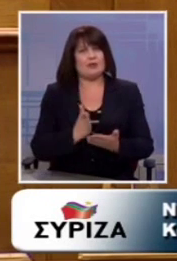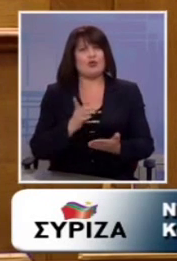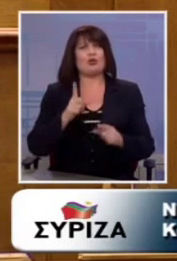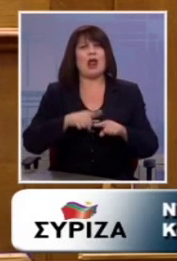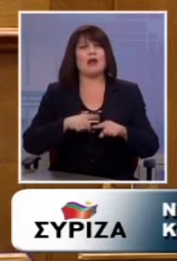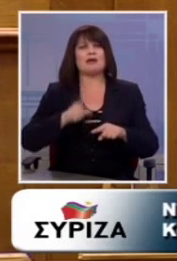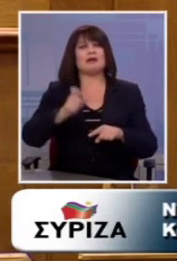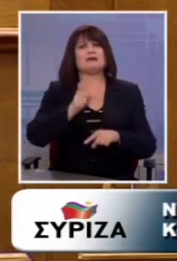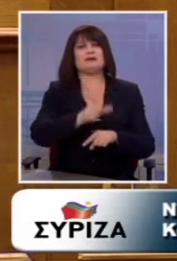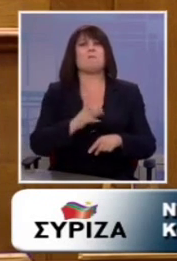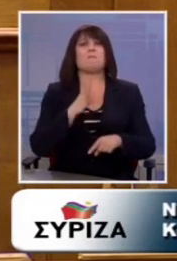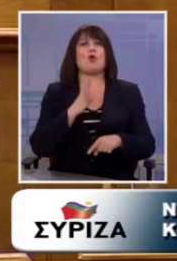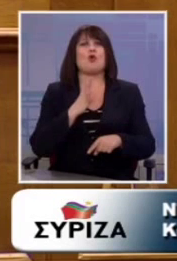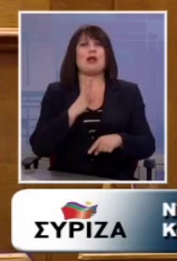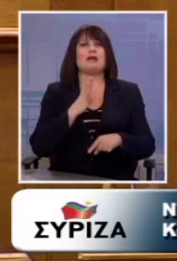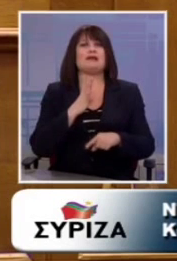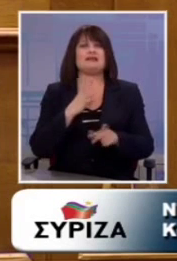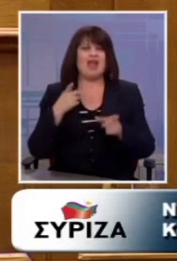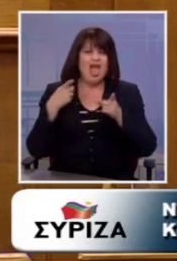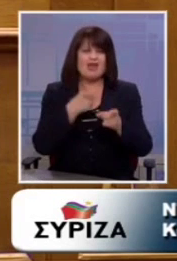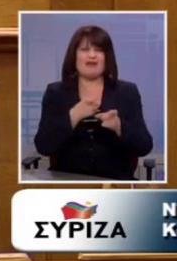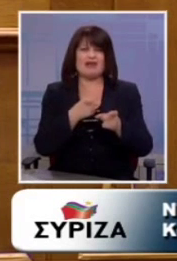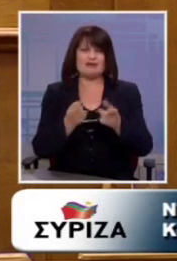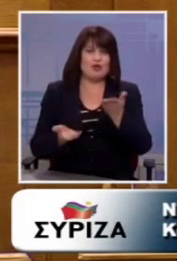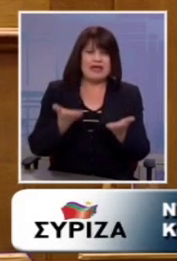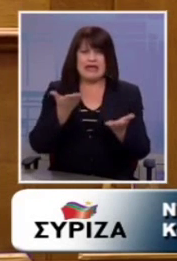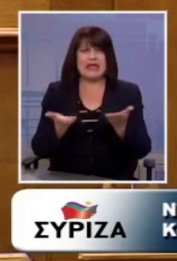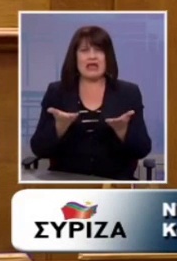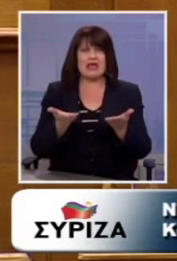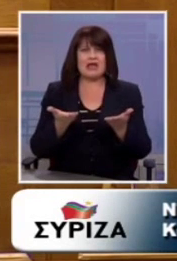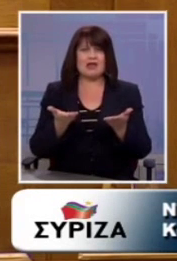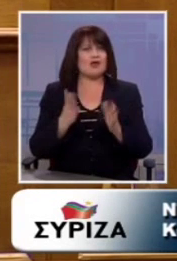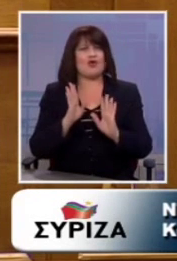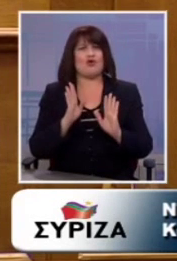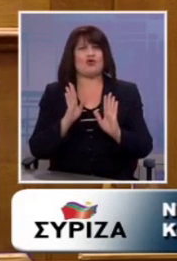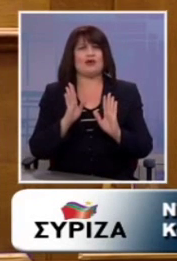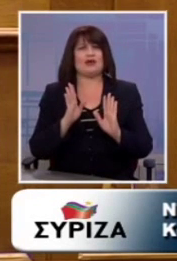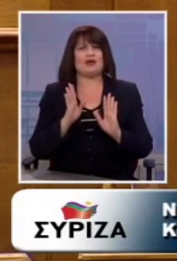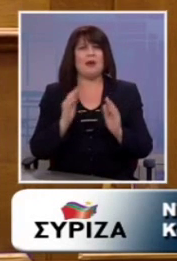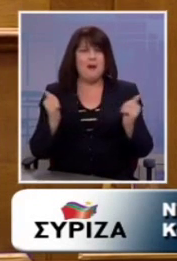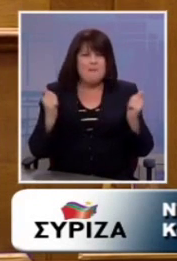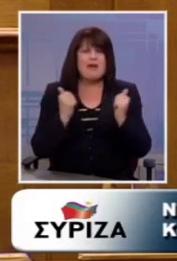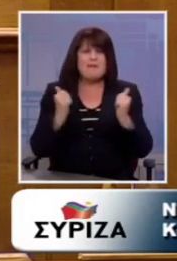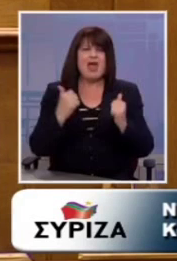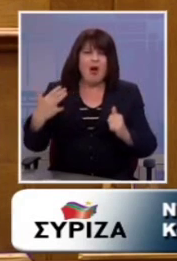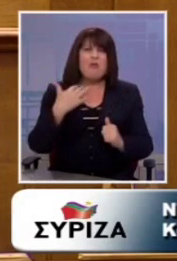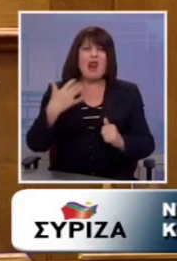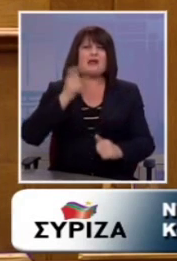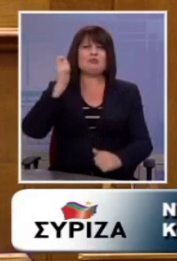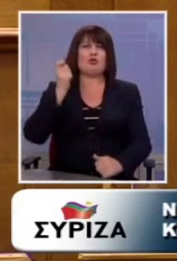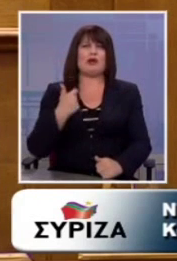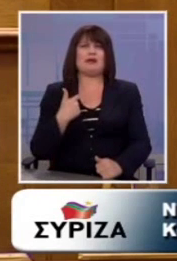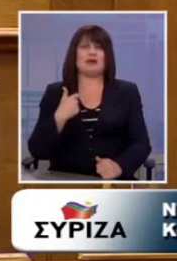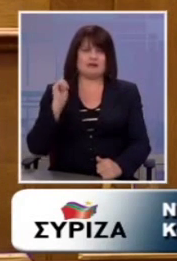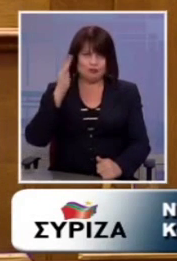πολίτες, χωρίς εκβιαστικά διλήμματα, χωρίς ασύμμετρες πολιτικές πιέσεις και απειλές απ'